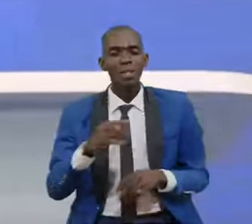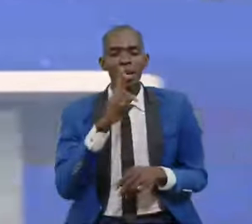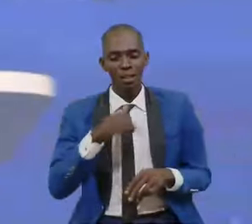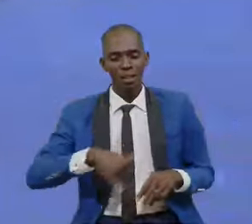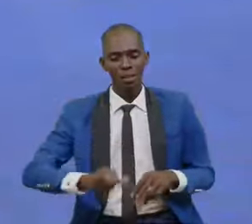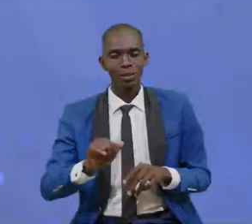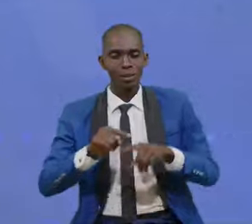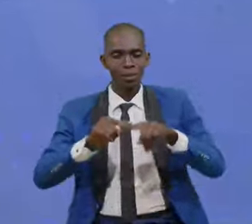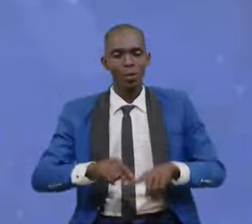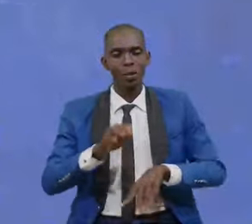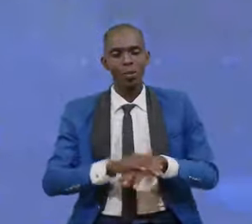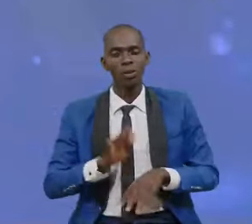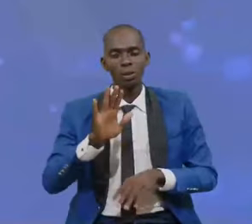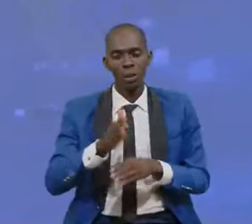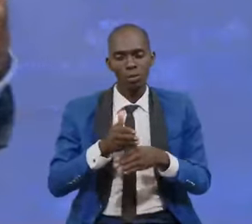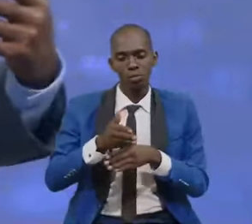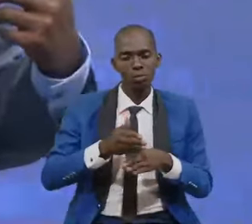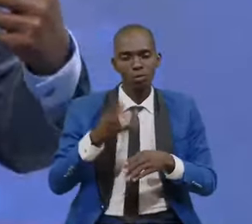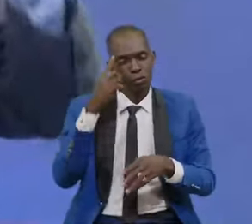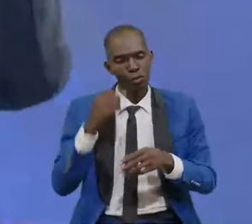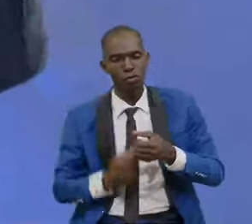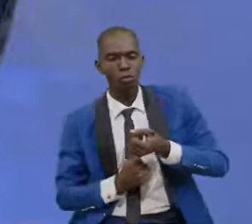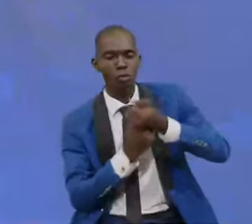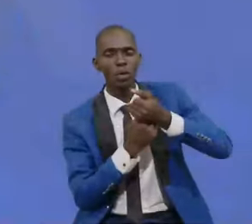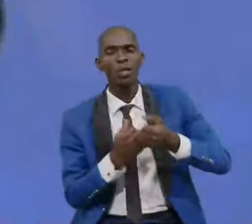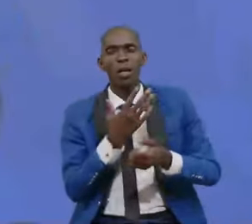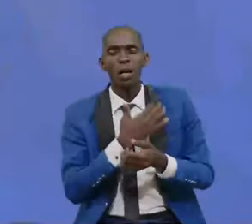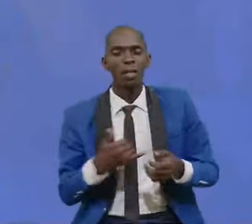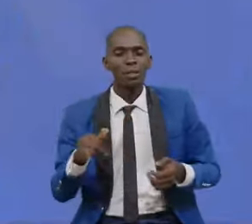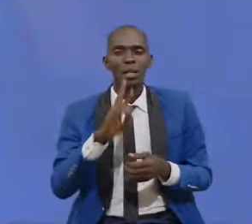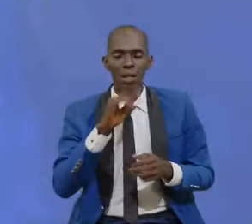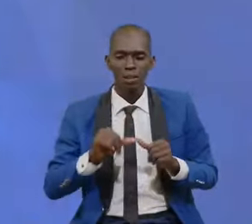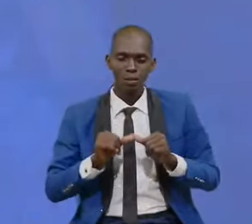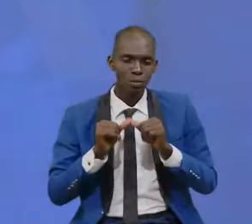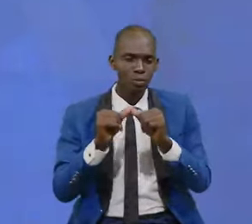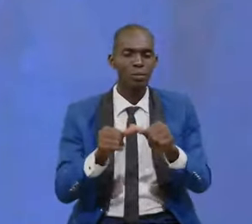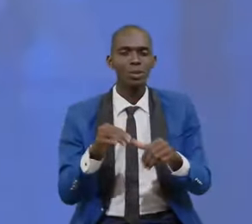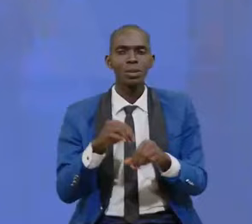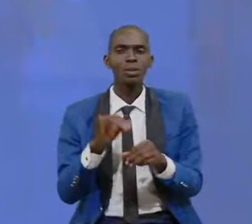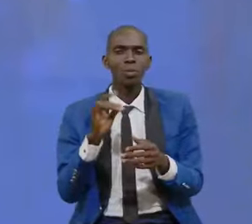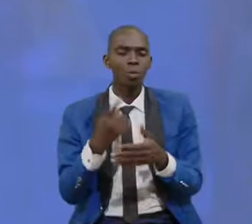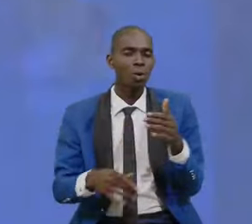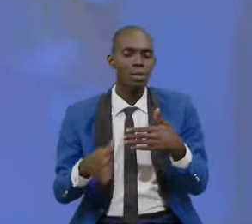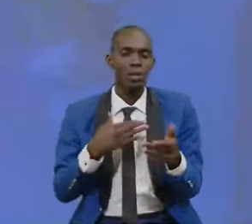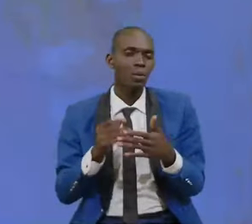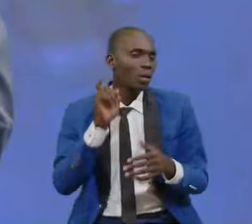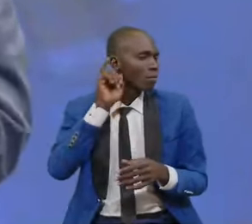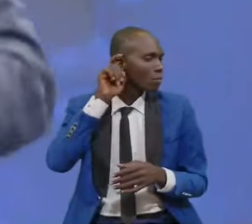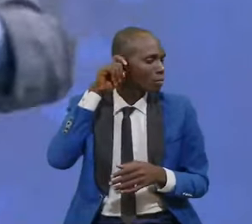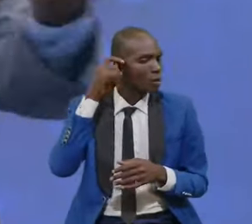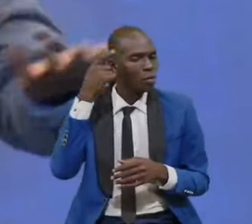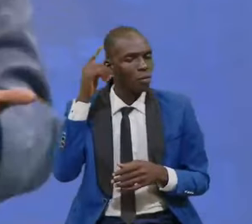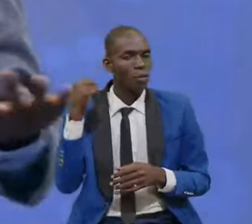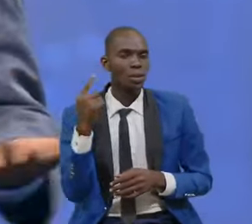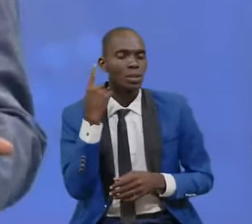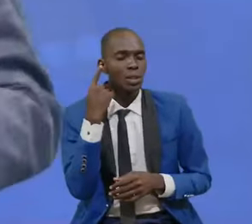leur béquille. Ils sont déliés et ils s'attachent encore à tout ce qu'ils utilisent,